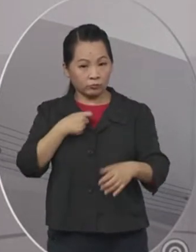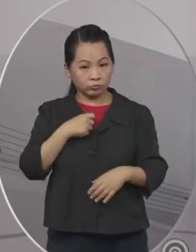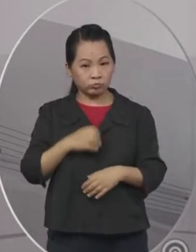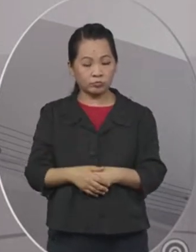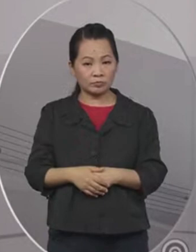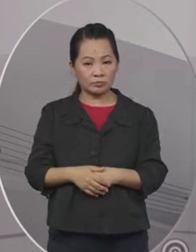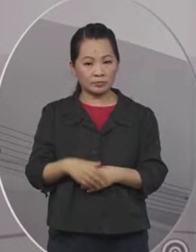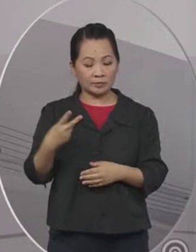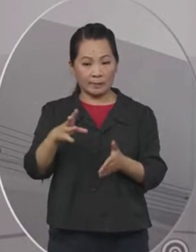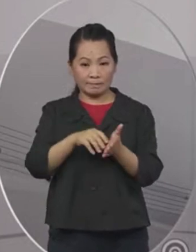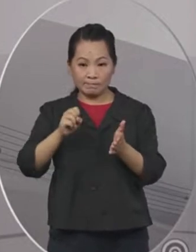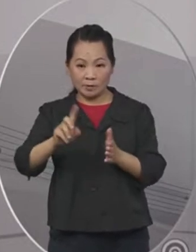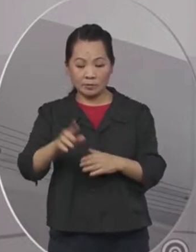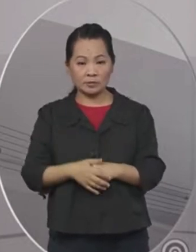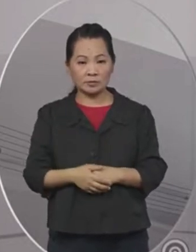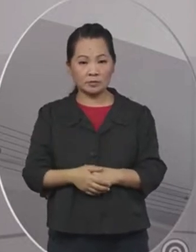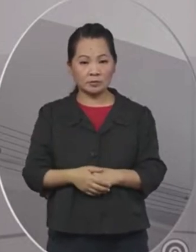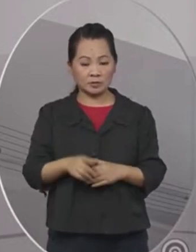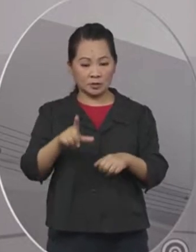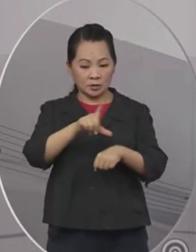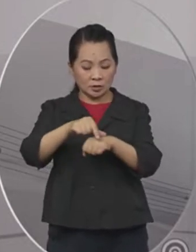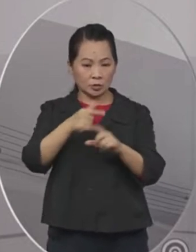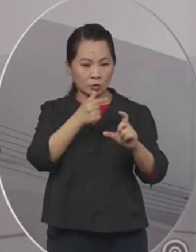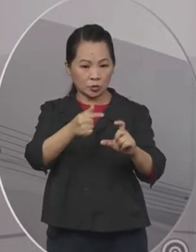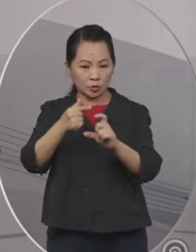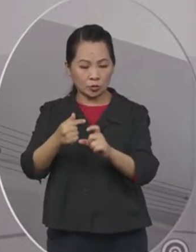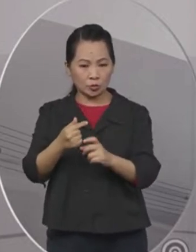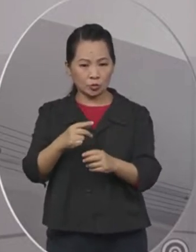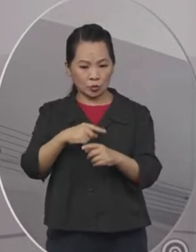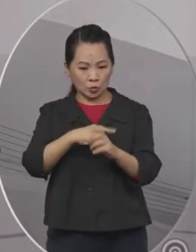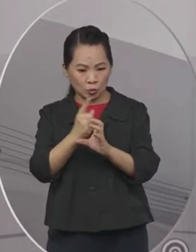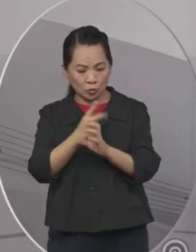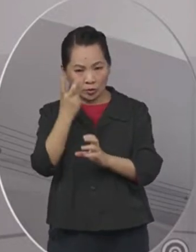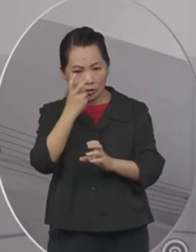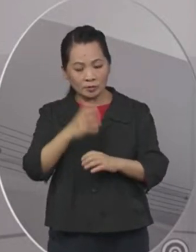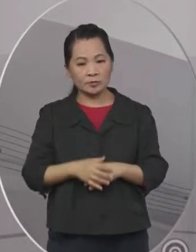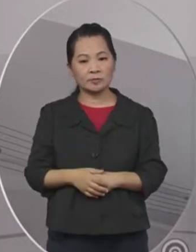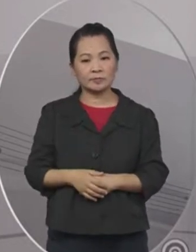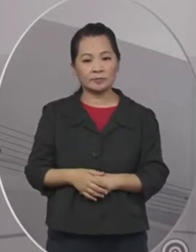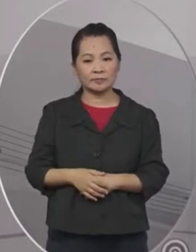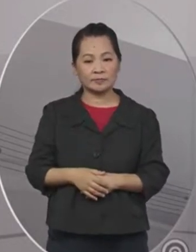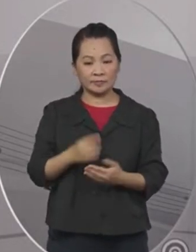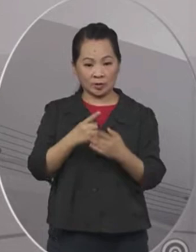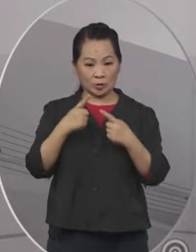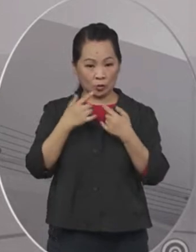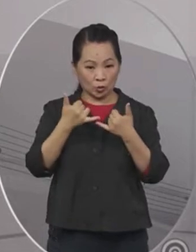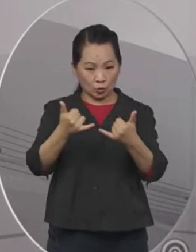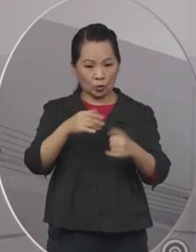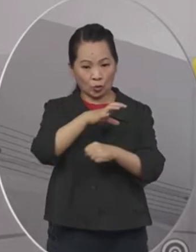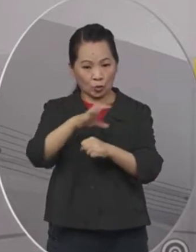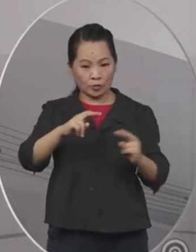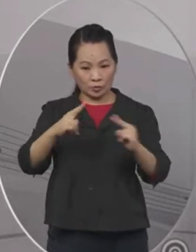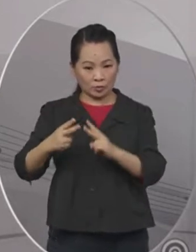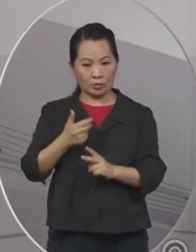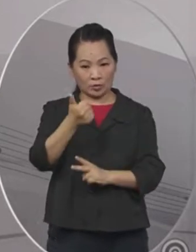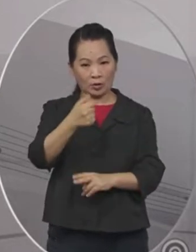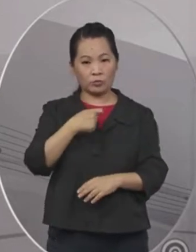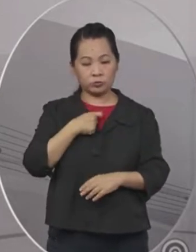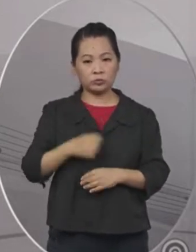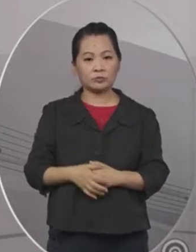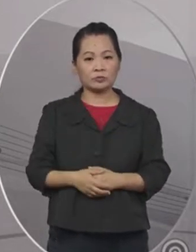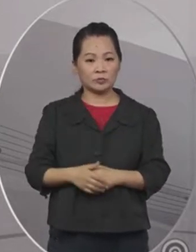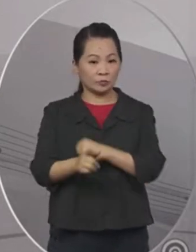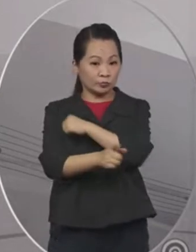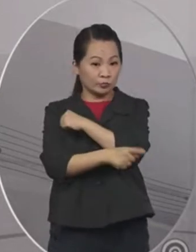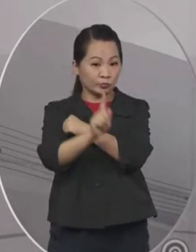废除全时段区间测速，打造友善所有用路人的环境。最后一